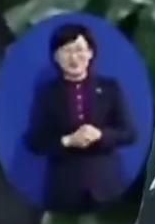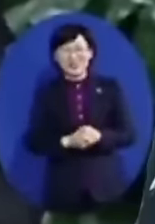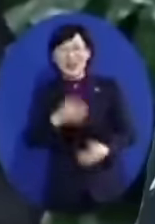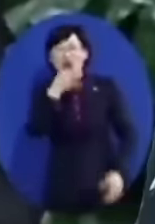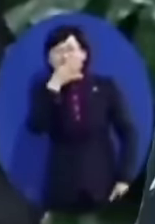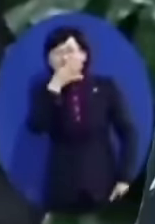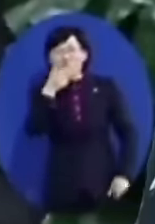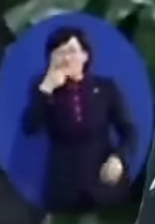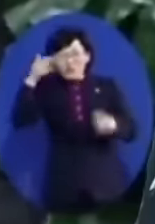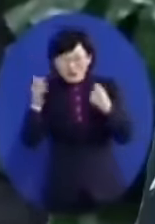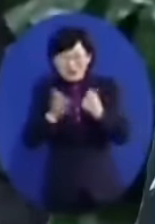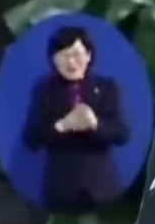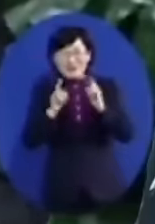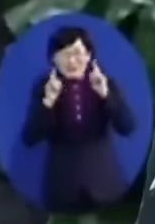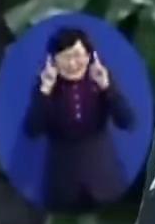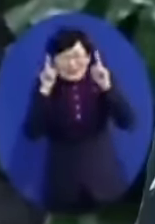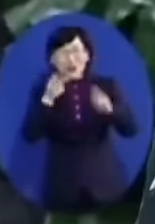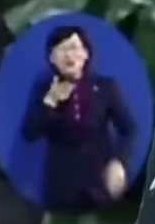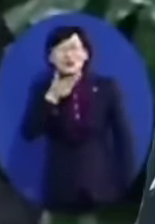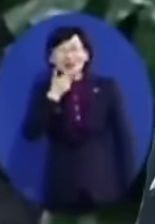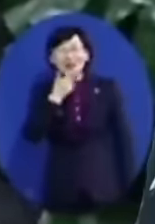욕심이 없으면 스트레스에 안 걸린다.